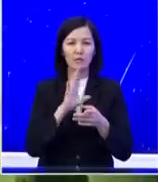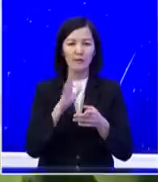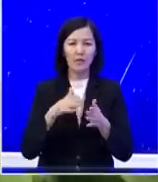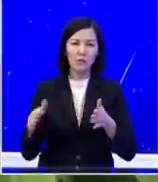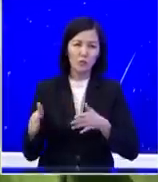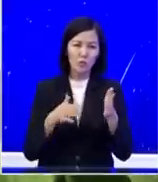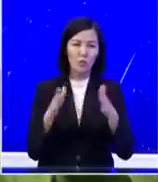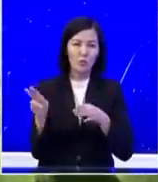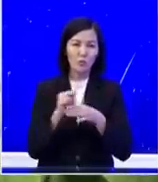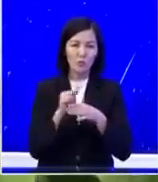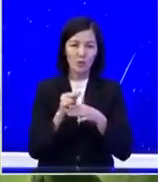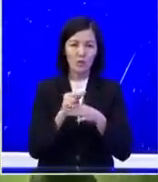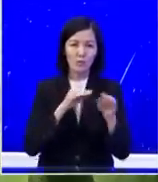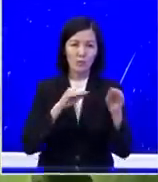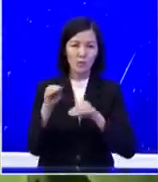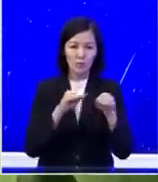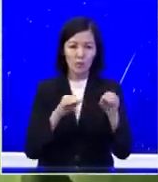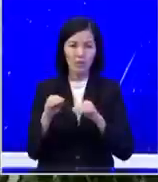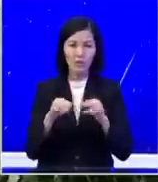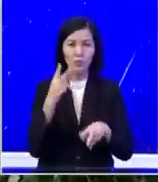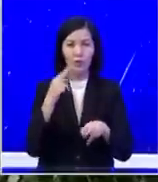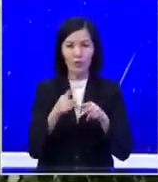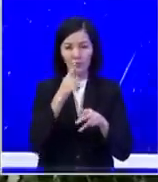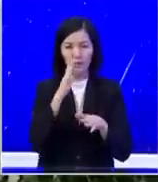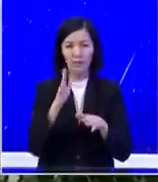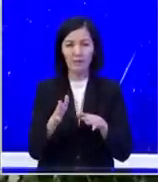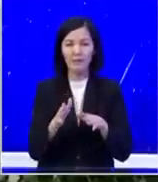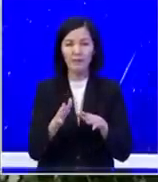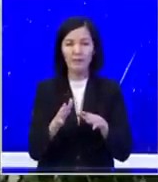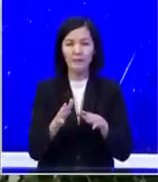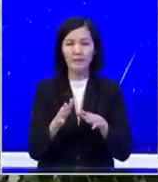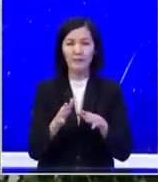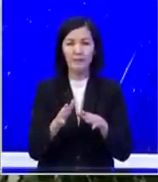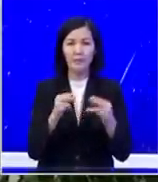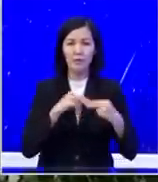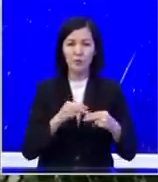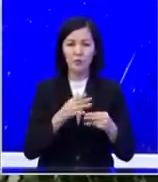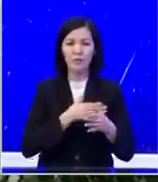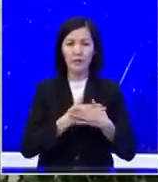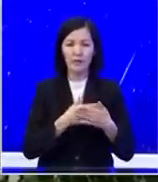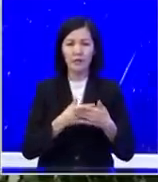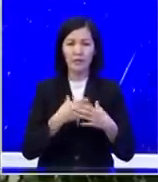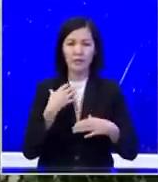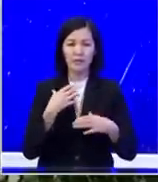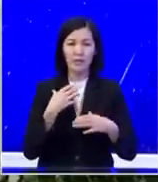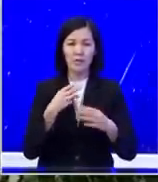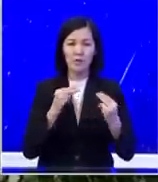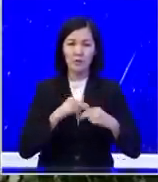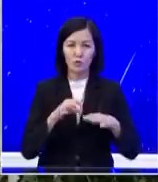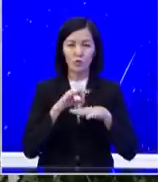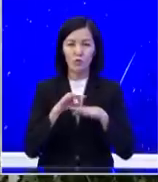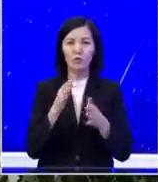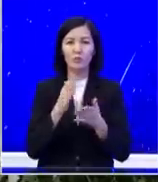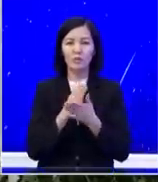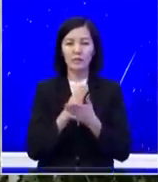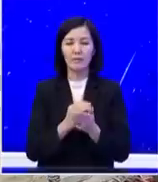және көріктендіру жұмыстары аяқталу үстінде, яғни жұмыс қарқынды жүріп, нұрлы жер бағдарламасының арқасында осы